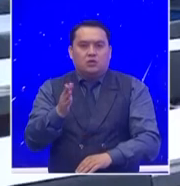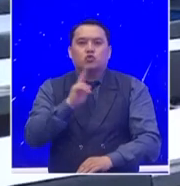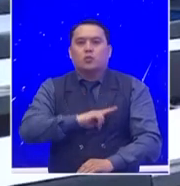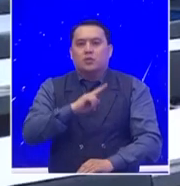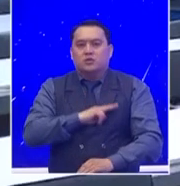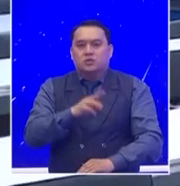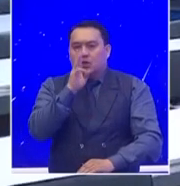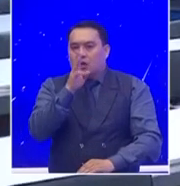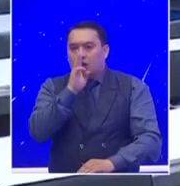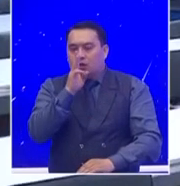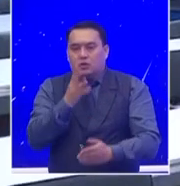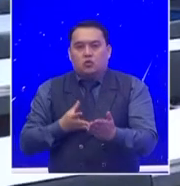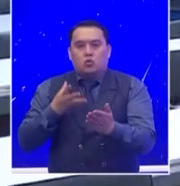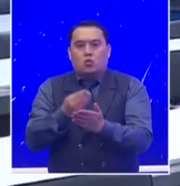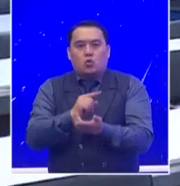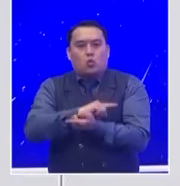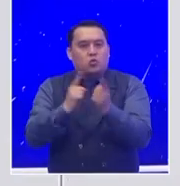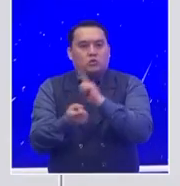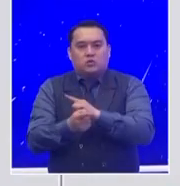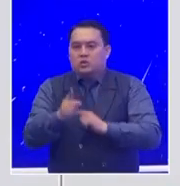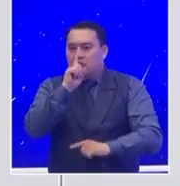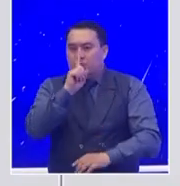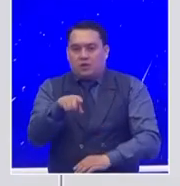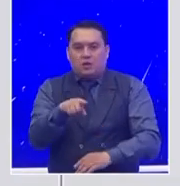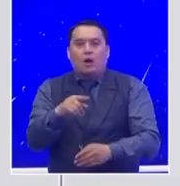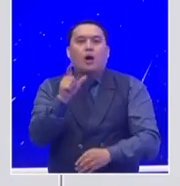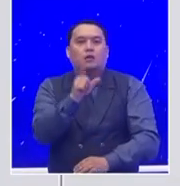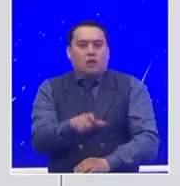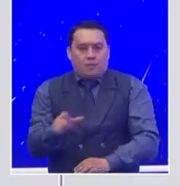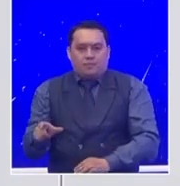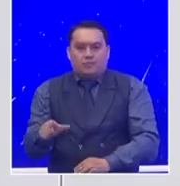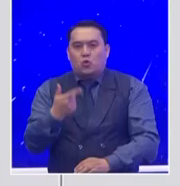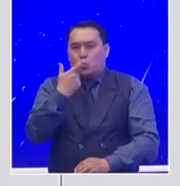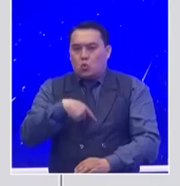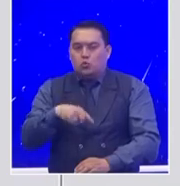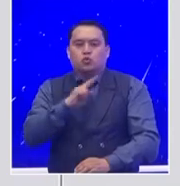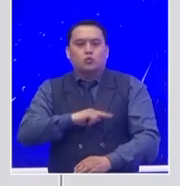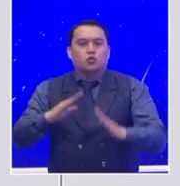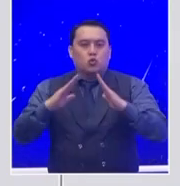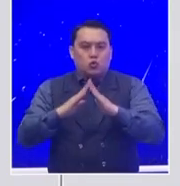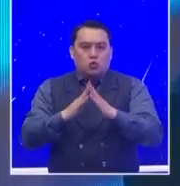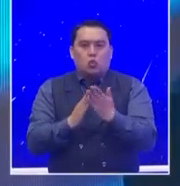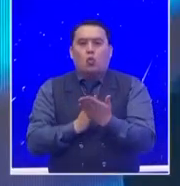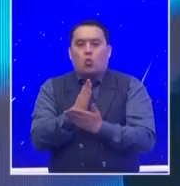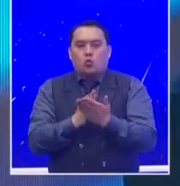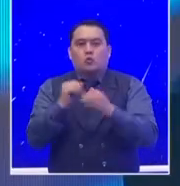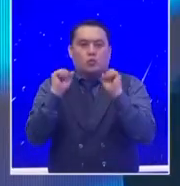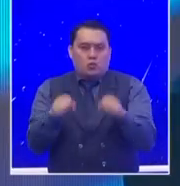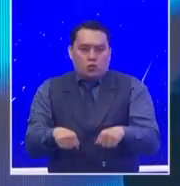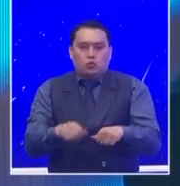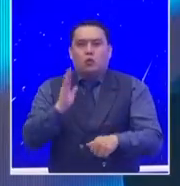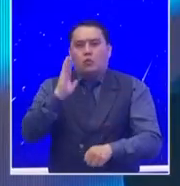жұмыстың еңбек ақысы төлеу тәртібі өзгермейді. Бұл жерде азамат өзінің жұмыс орнында емес үйден жұмысты атқару мүмкіндігі